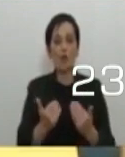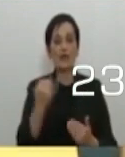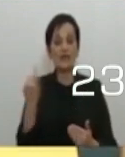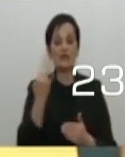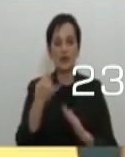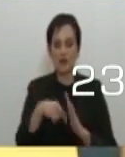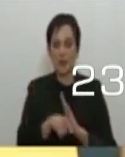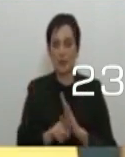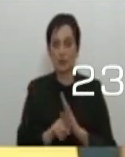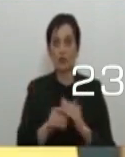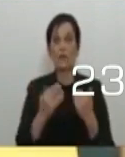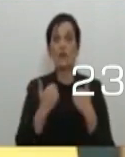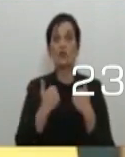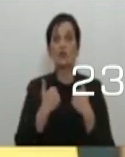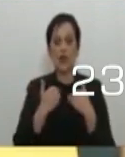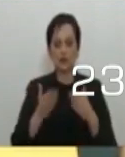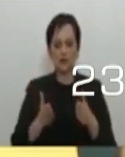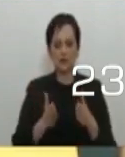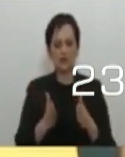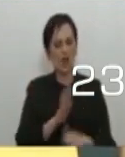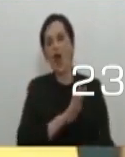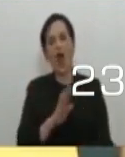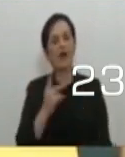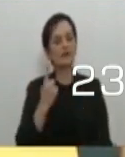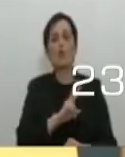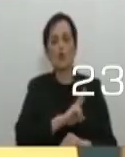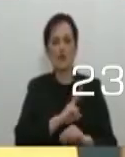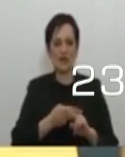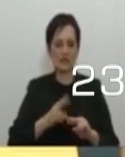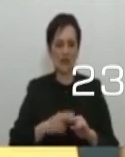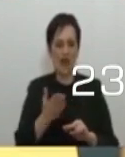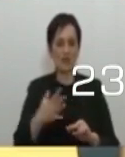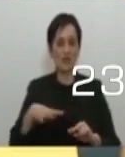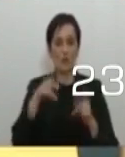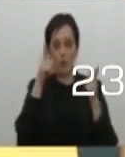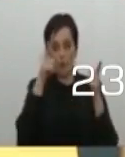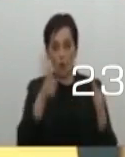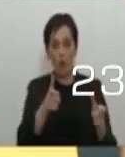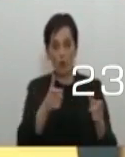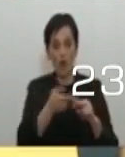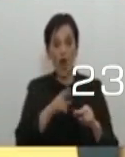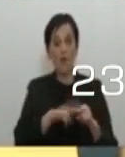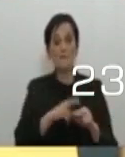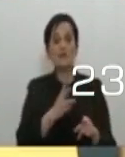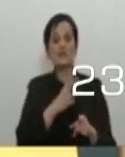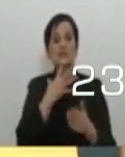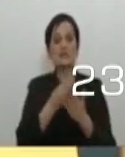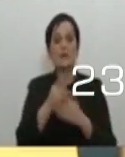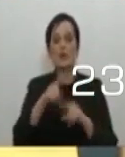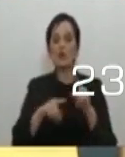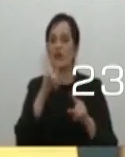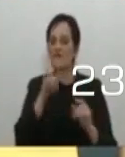ინტერესებიდან გამომდინარე. ჩვენ ამ გზას არც ერთ შემთხვევაში არ გადავყოთ. ბოროტება, აი ამ სიყვარულ საკუთარი სამშობლოსი